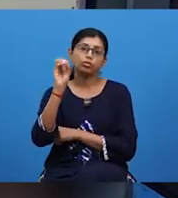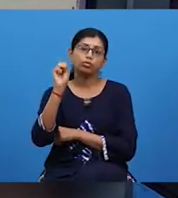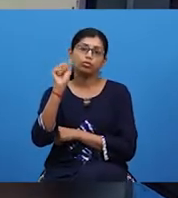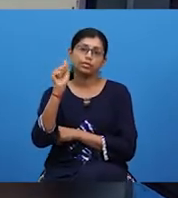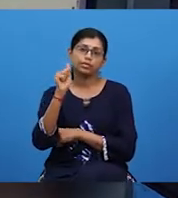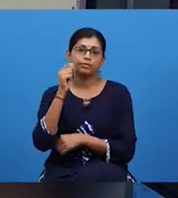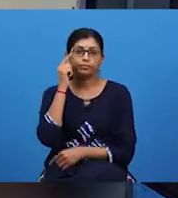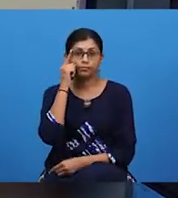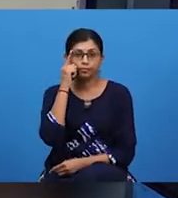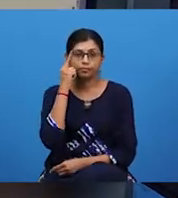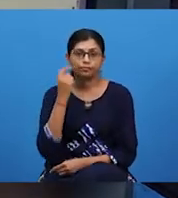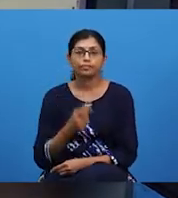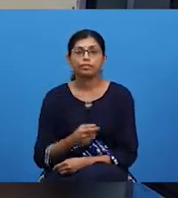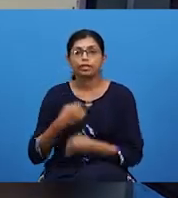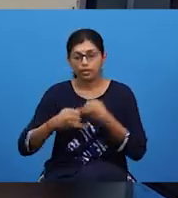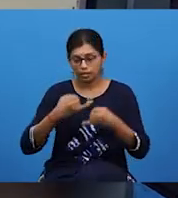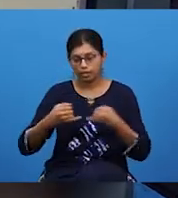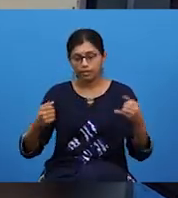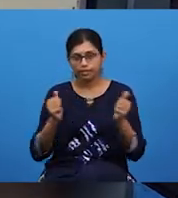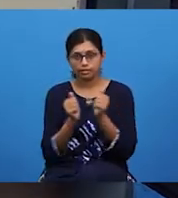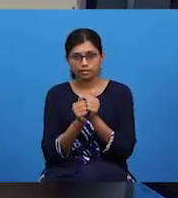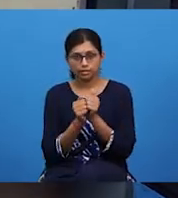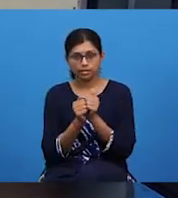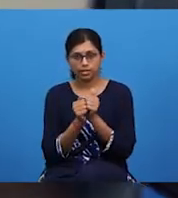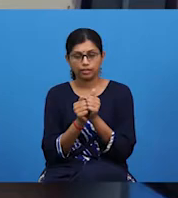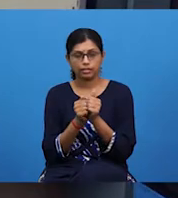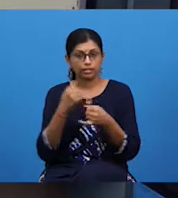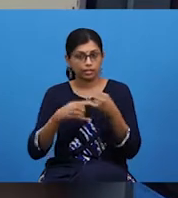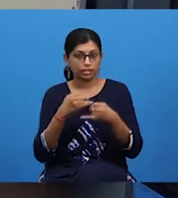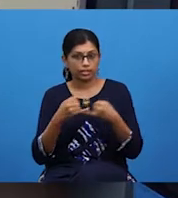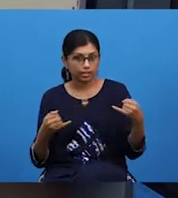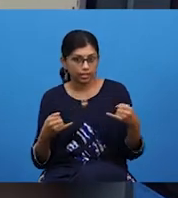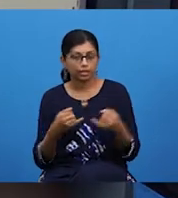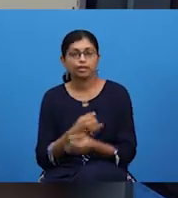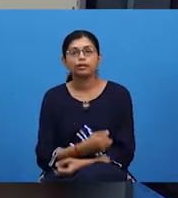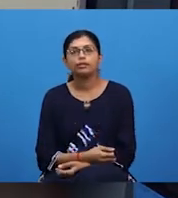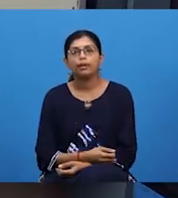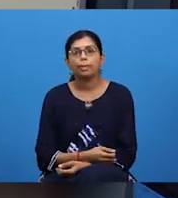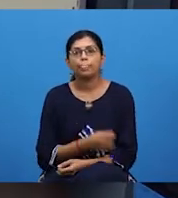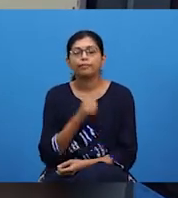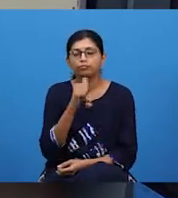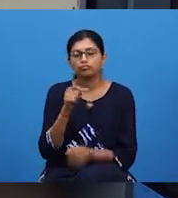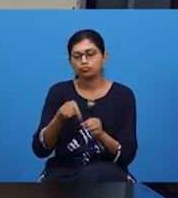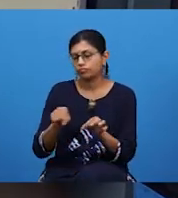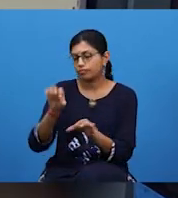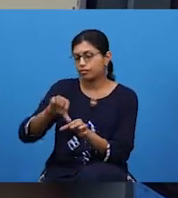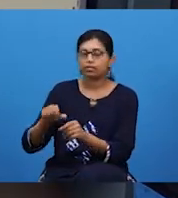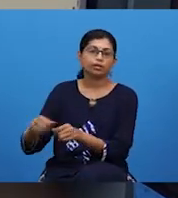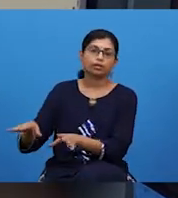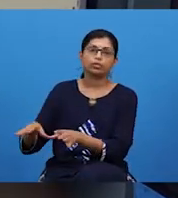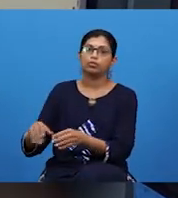whisky diikat dengan ketat, okay, untuk kedua-dua hujung. Dan sebelum kita masukkan ke dalam